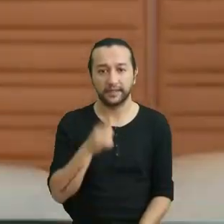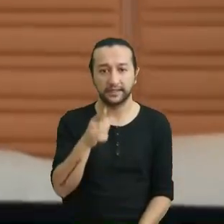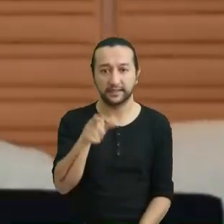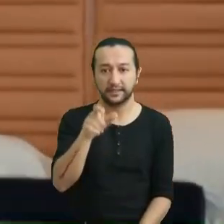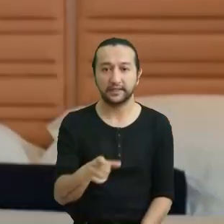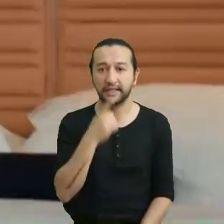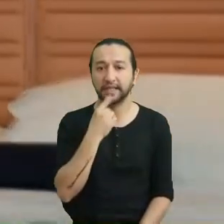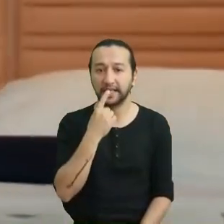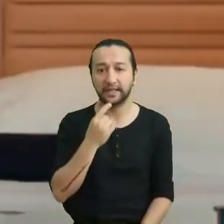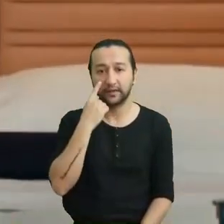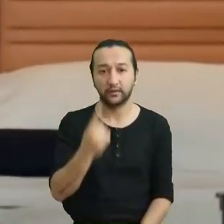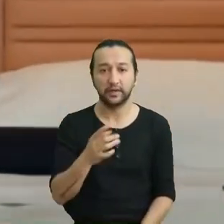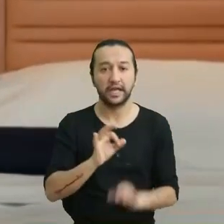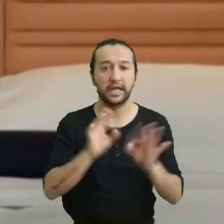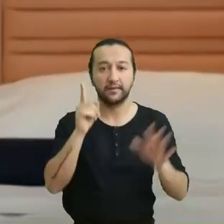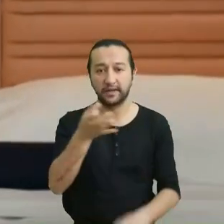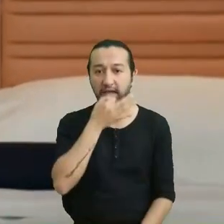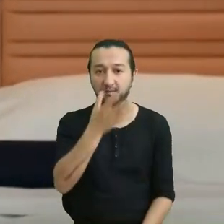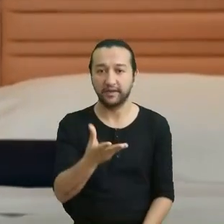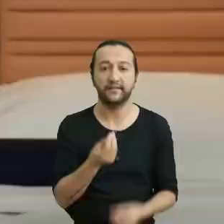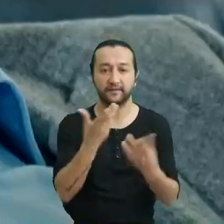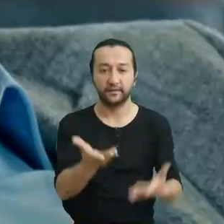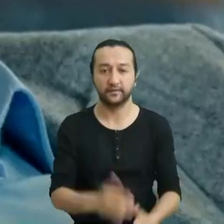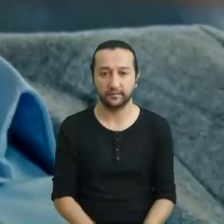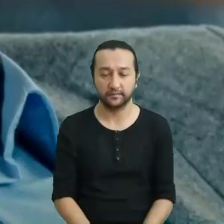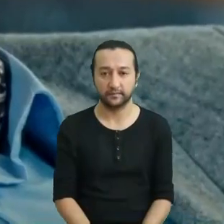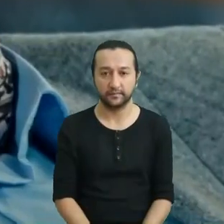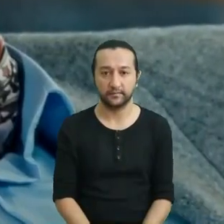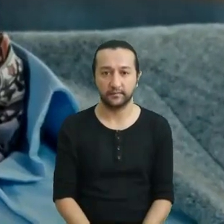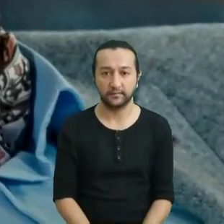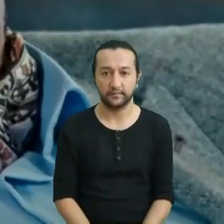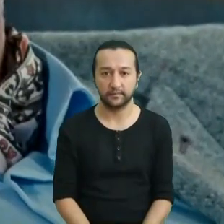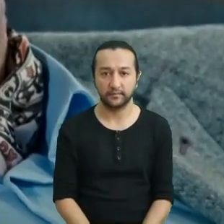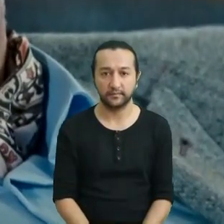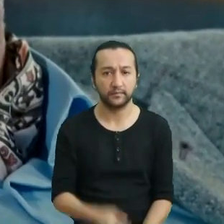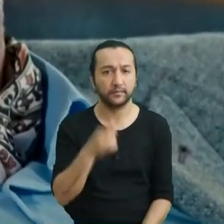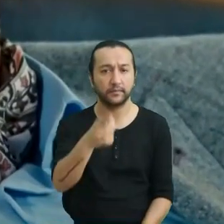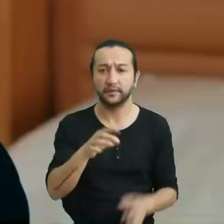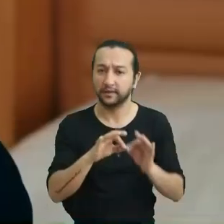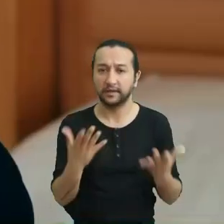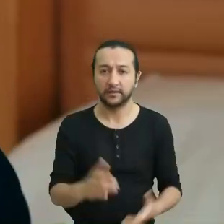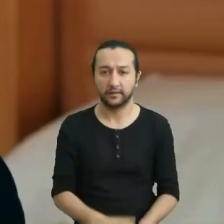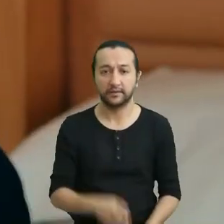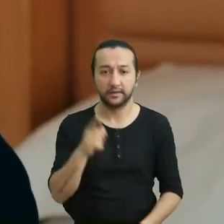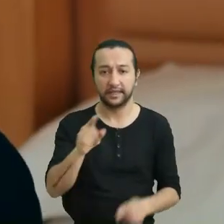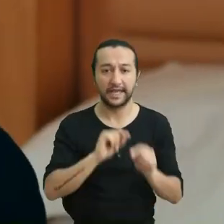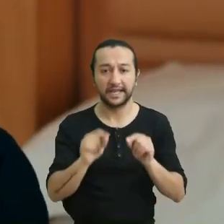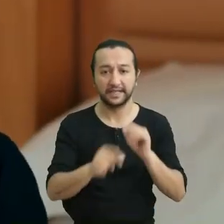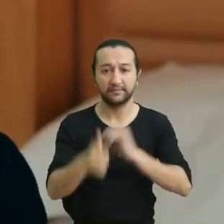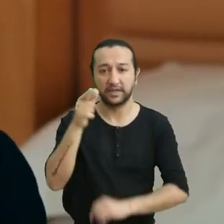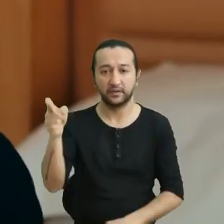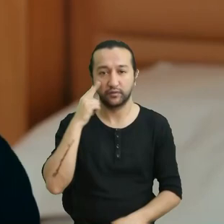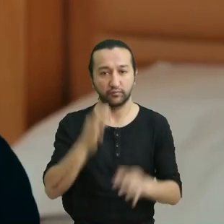size tatlı niyetine harika bir haber daha. Yatağa oturdu. Ne o? Enerji